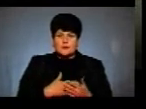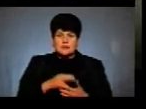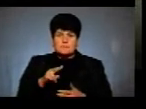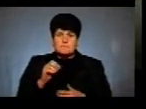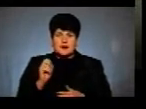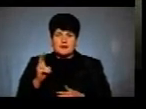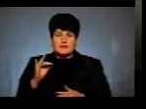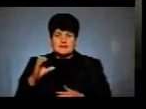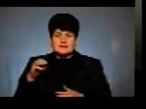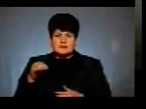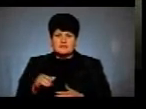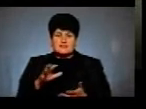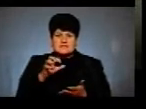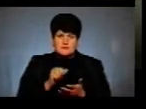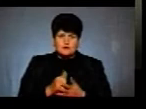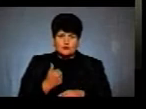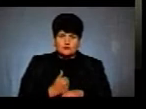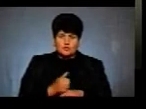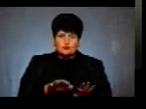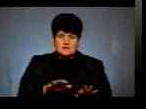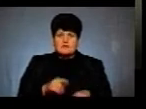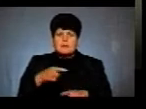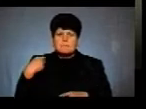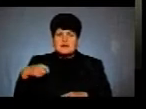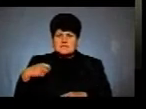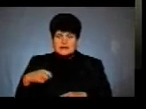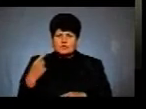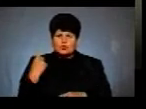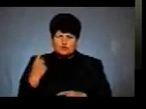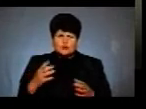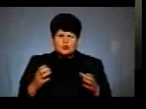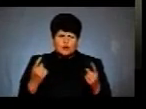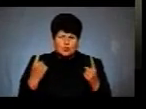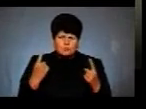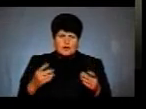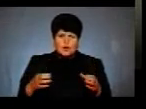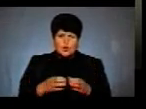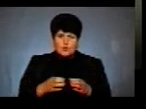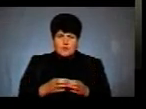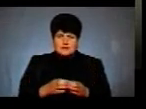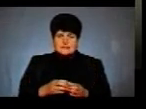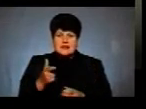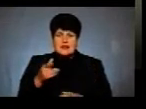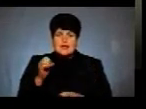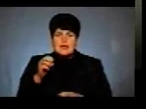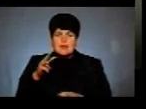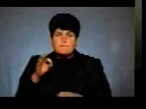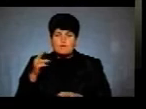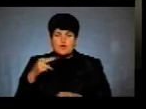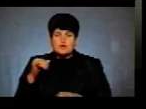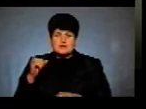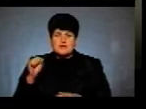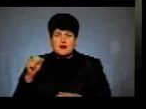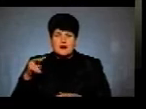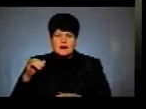він зараз займає дуже ключову позицію, віце-президент одної з самих крупних компаній світових з гемодіалізу. Приклад, це рахується дуже